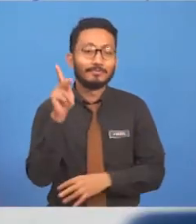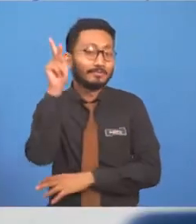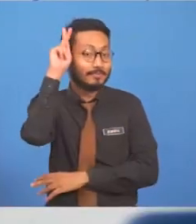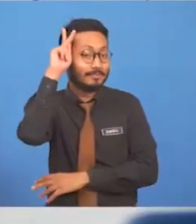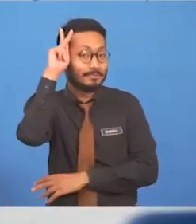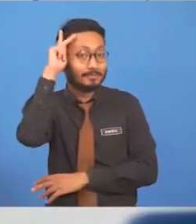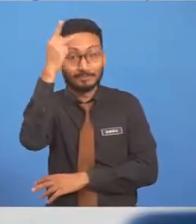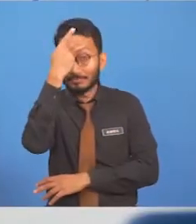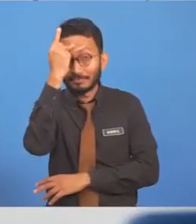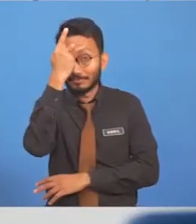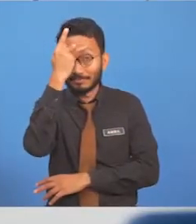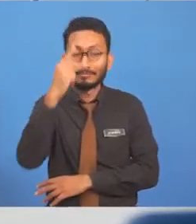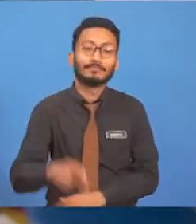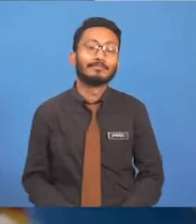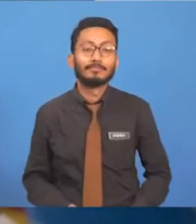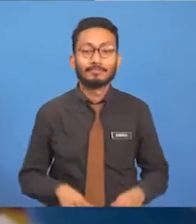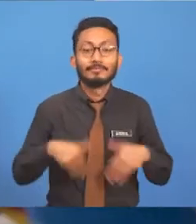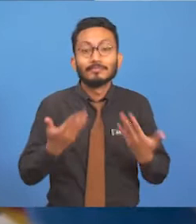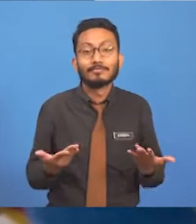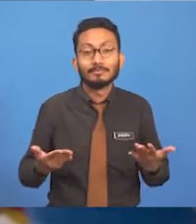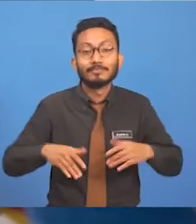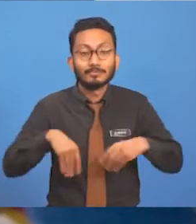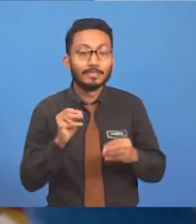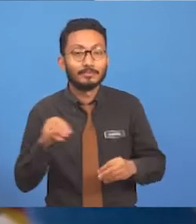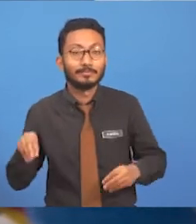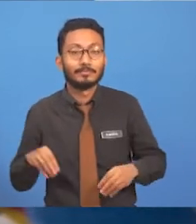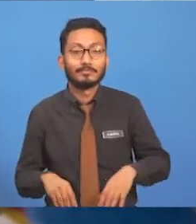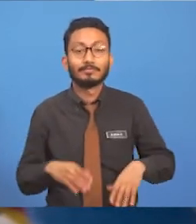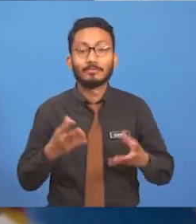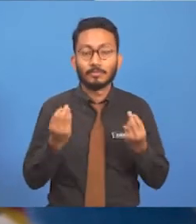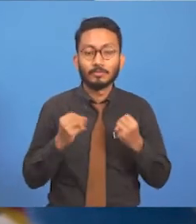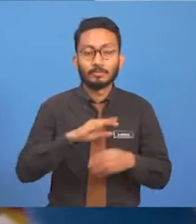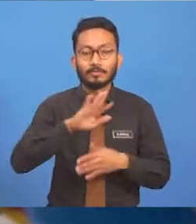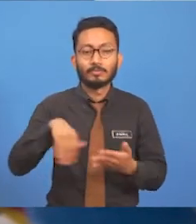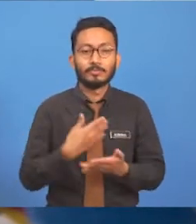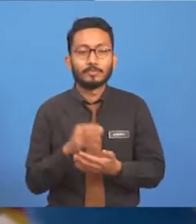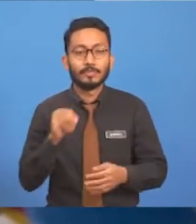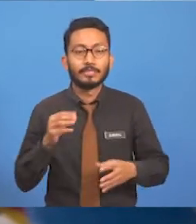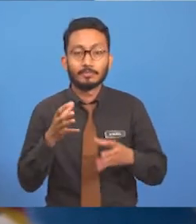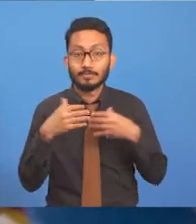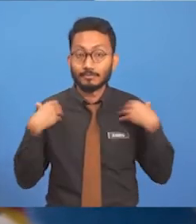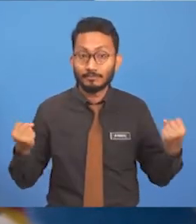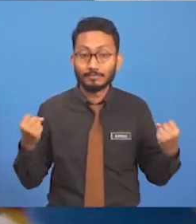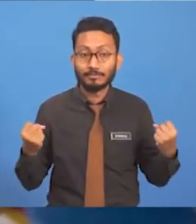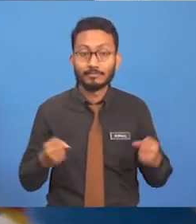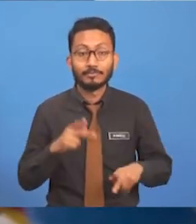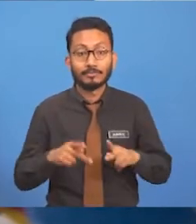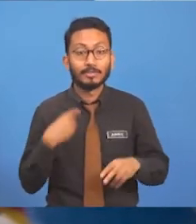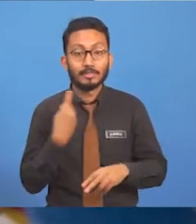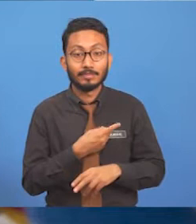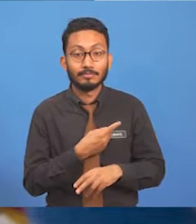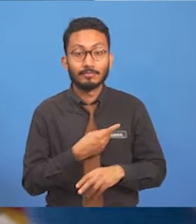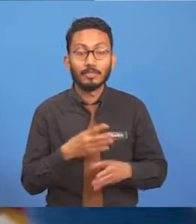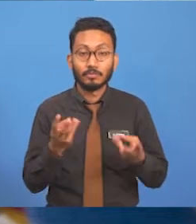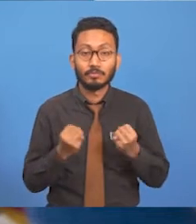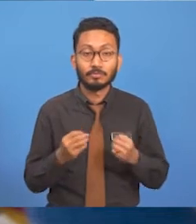Bagaimanakah dengan kesehatan murid-murid ceguk rap semuanya sehat kalau kita inginkan kesehatan yang baik